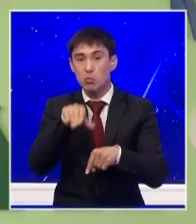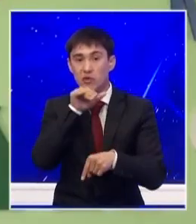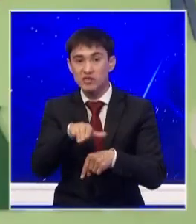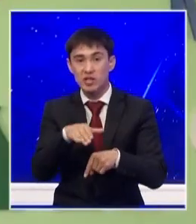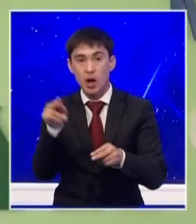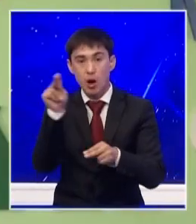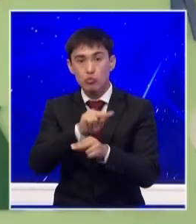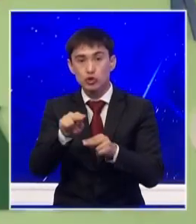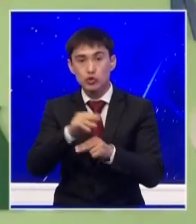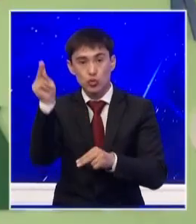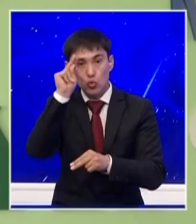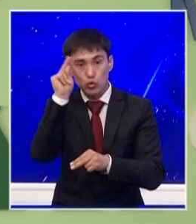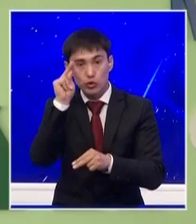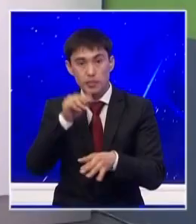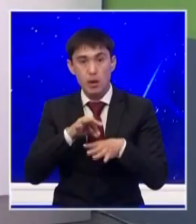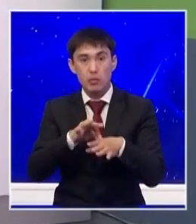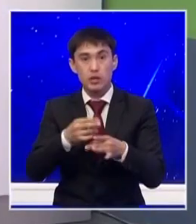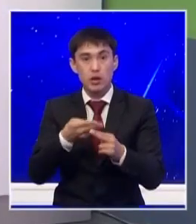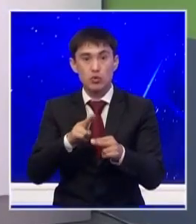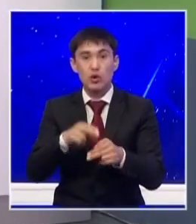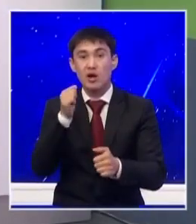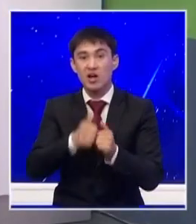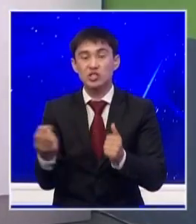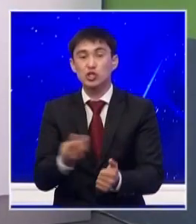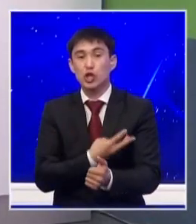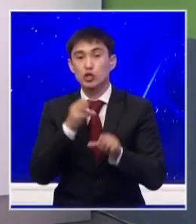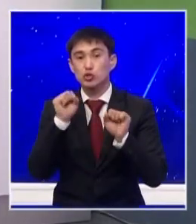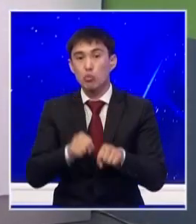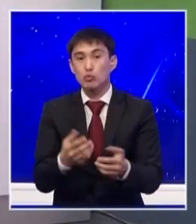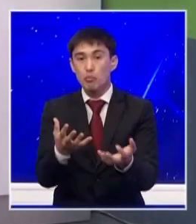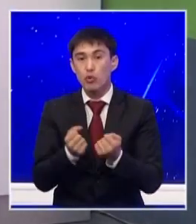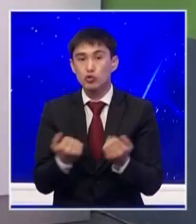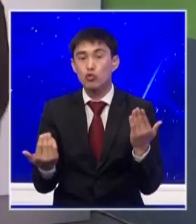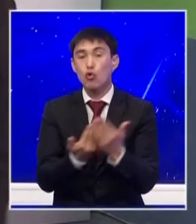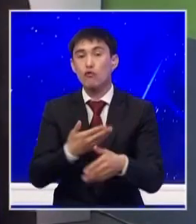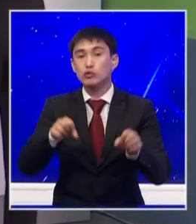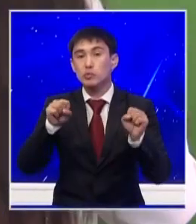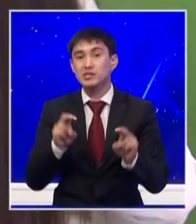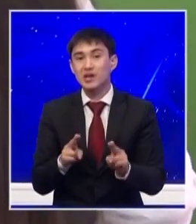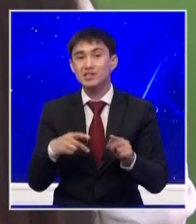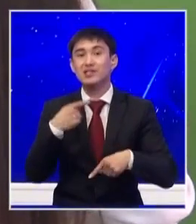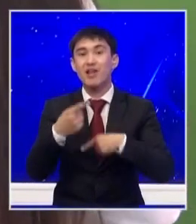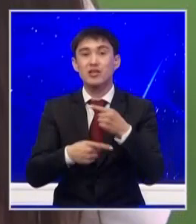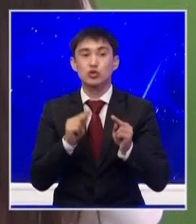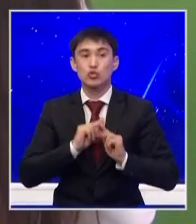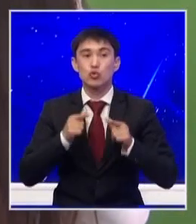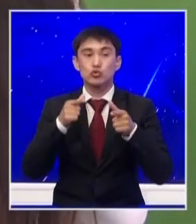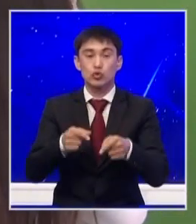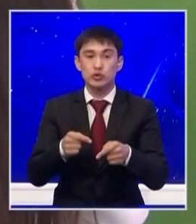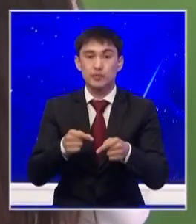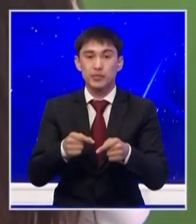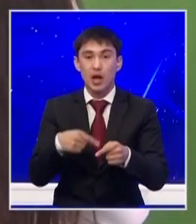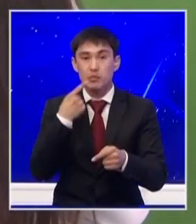профессиональные обучающие курсы пройдя который каждый желающий сможет Получить новую специальность и в дальнейшем трудоустроиться